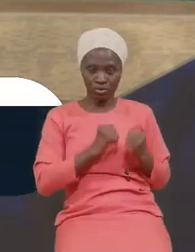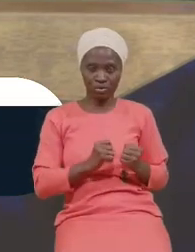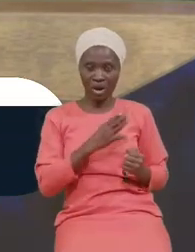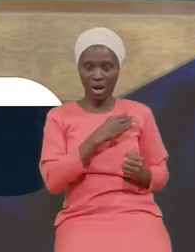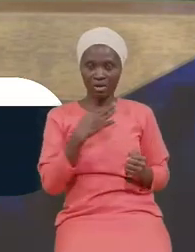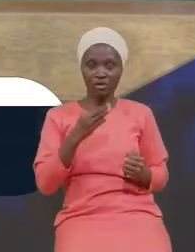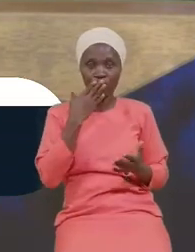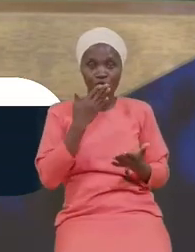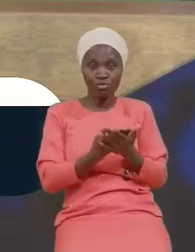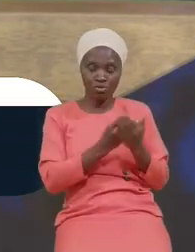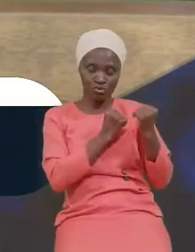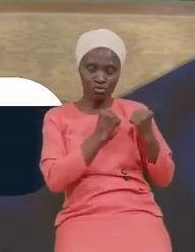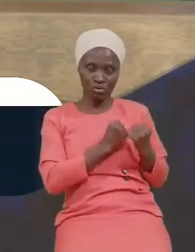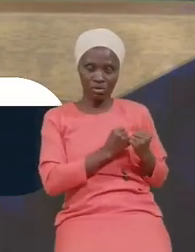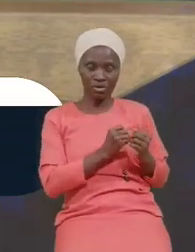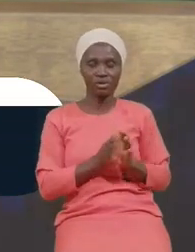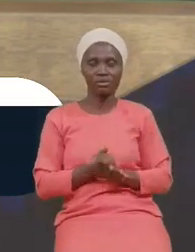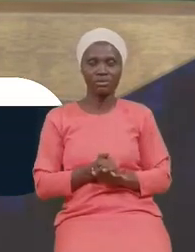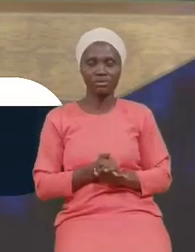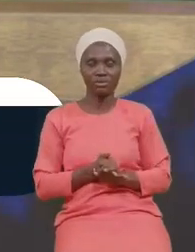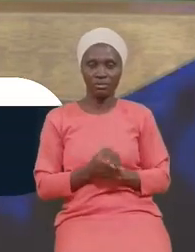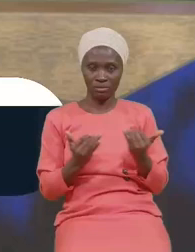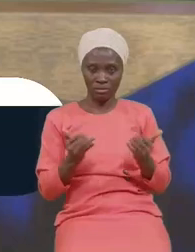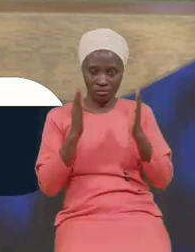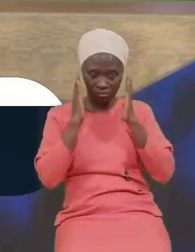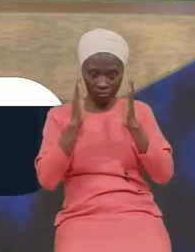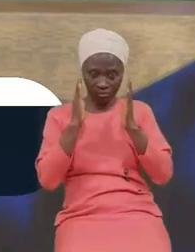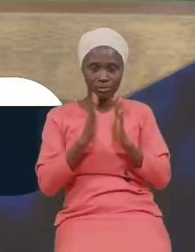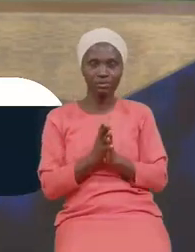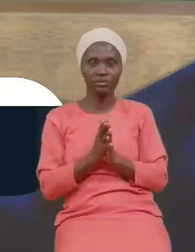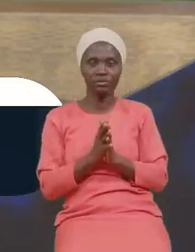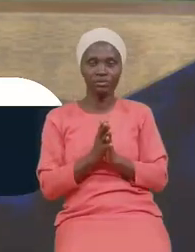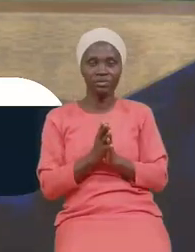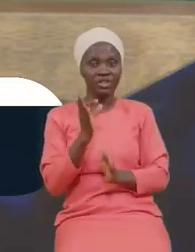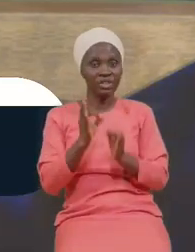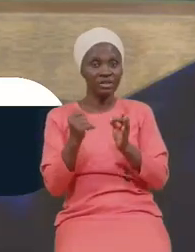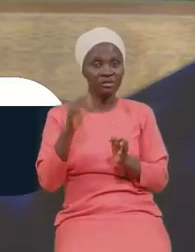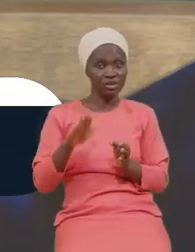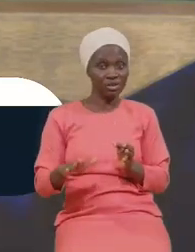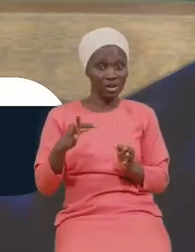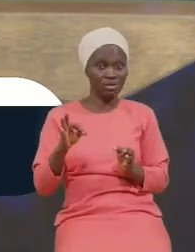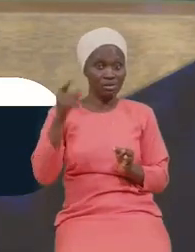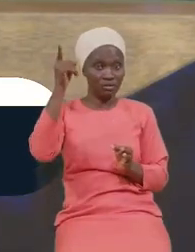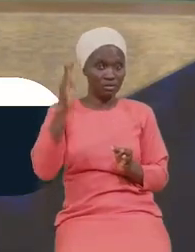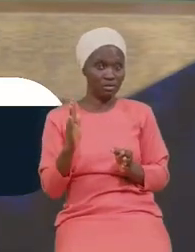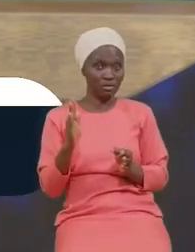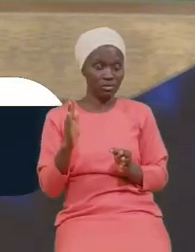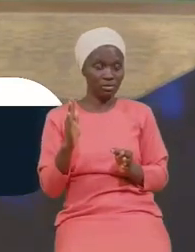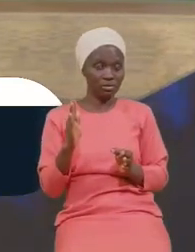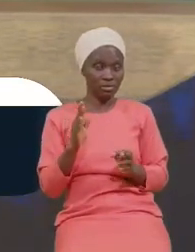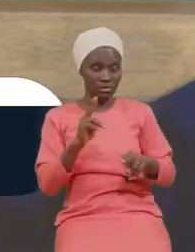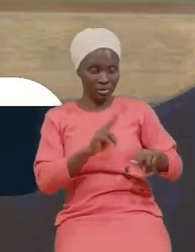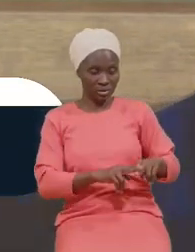courage regardez ici si un enfant de Dieu ça